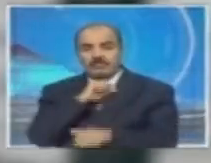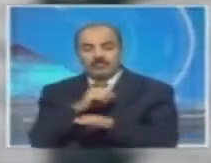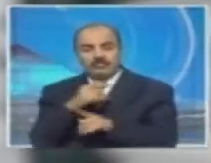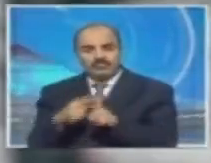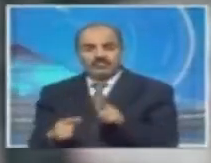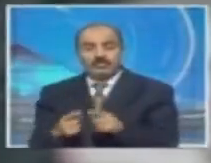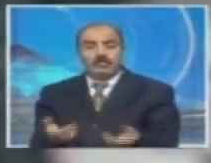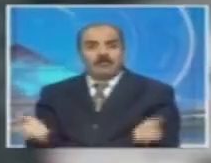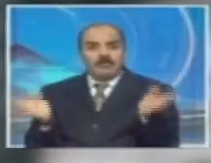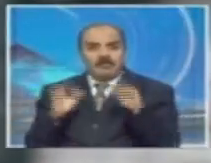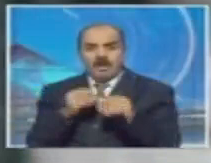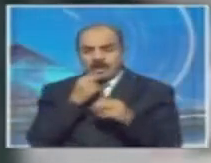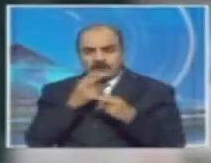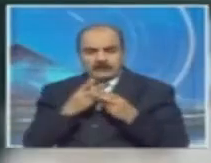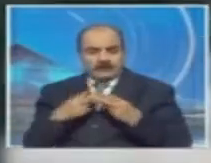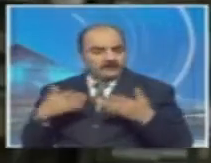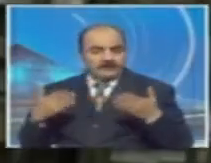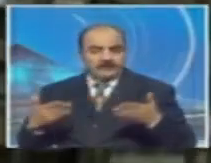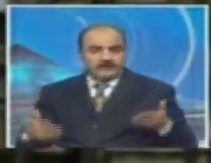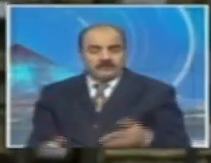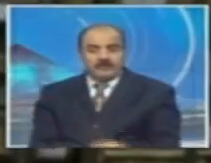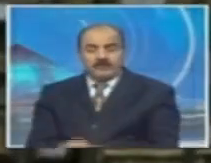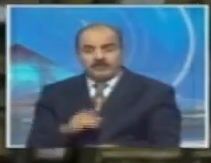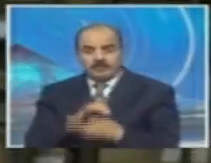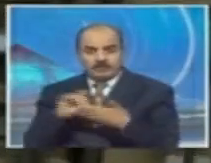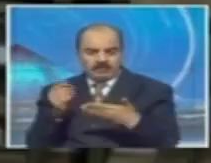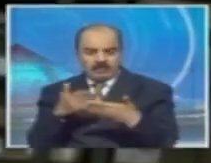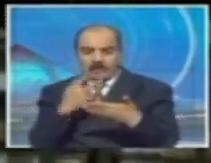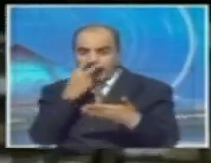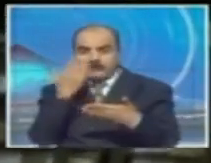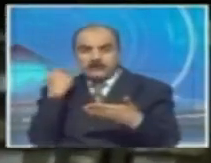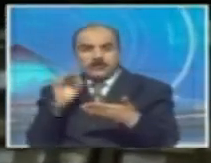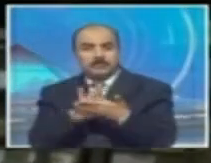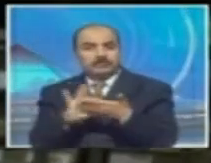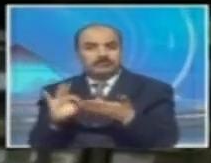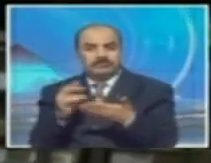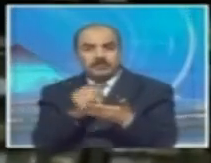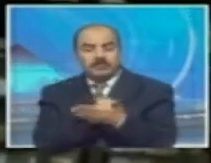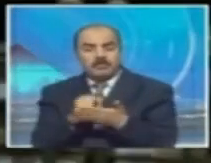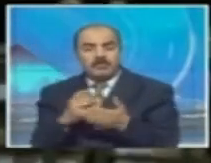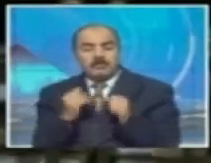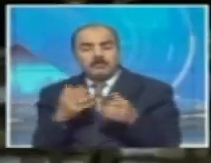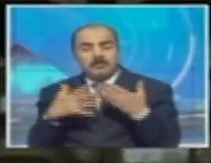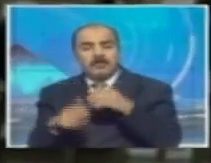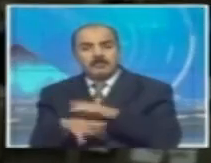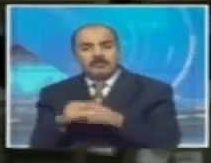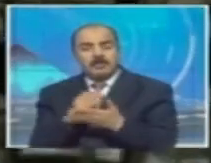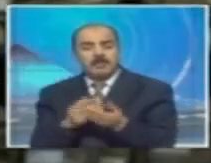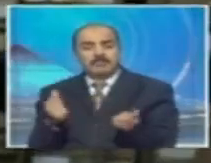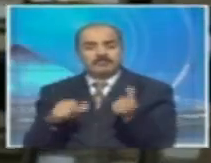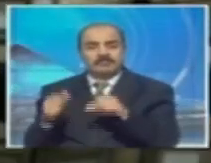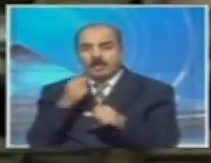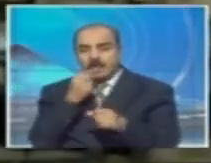طن مواد غذائية متنوعة غير صالحة للاستهلاك الآدمي بحوزة مالك مصنع بدون ترخيص لتعبئة